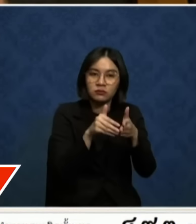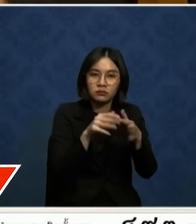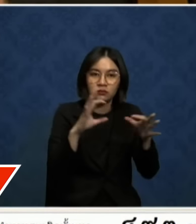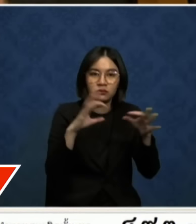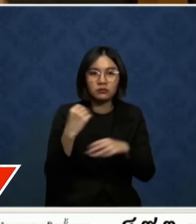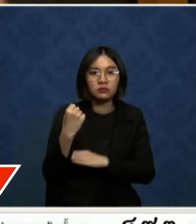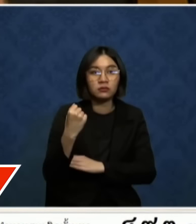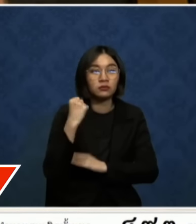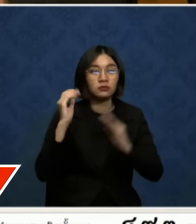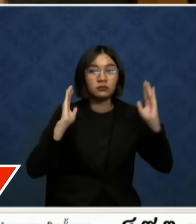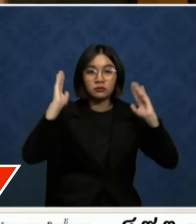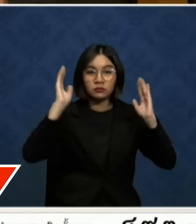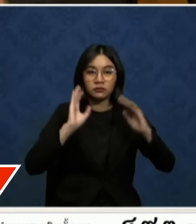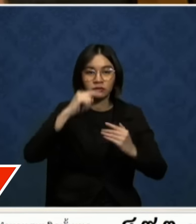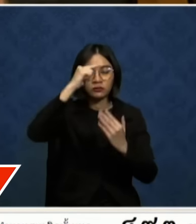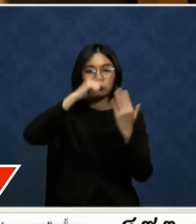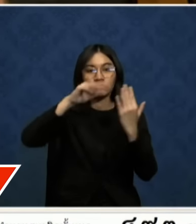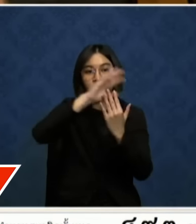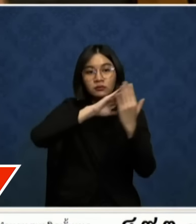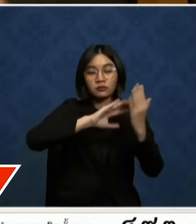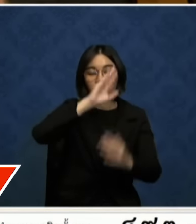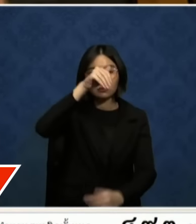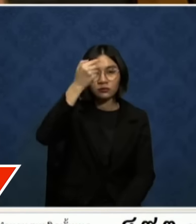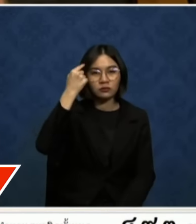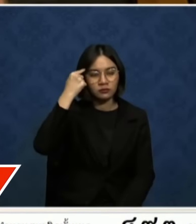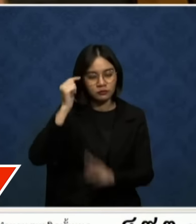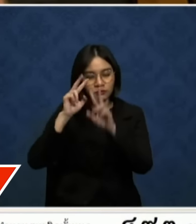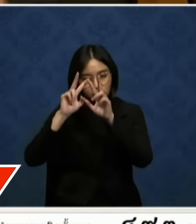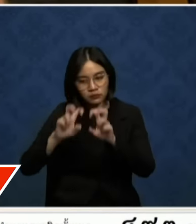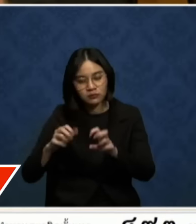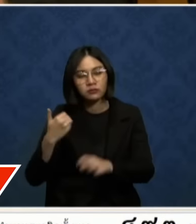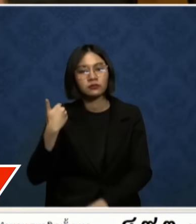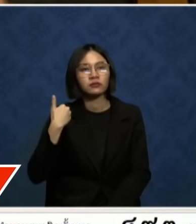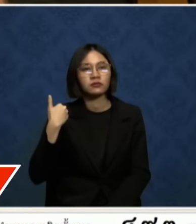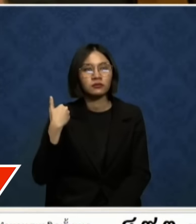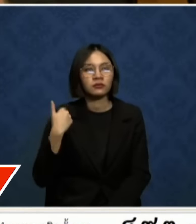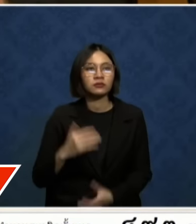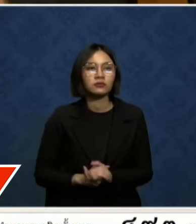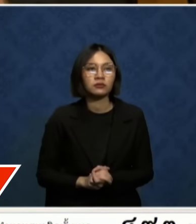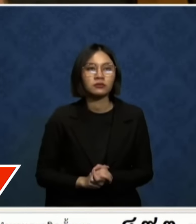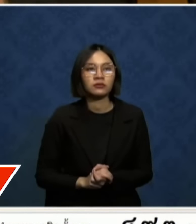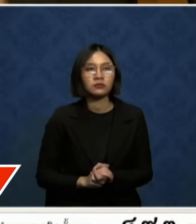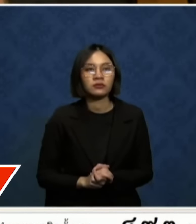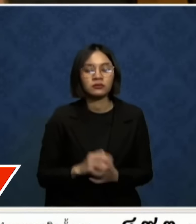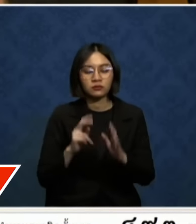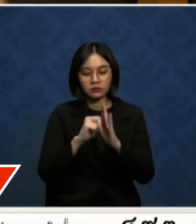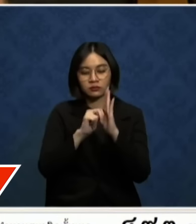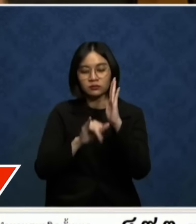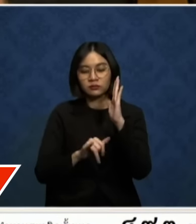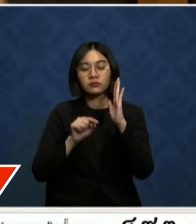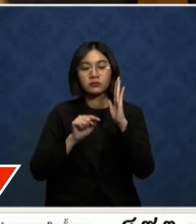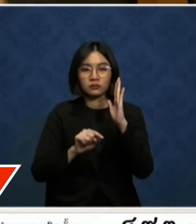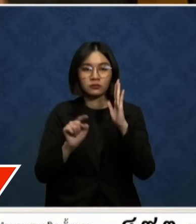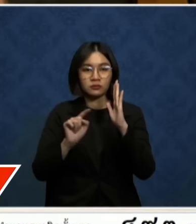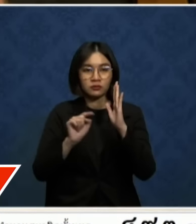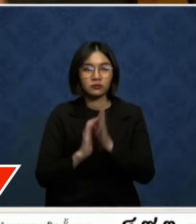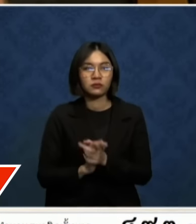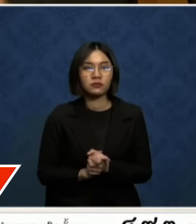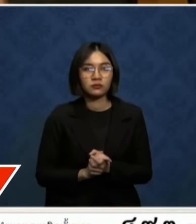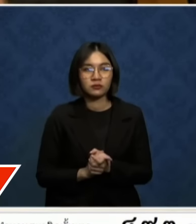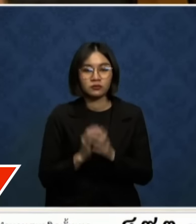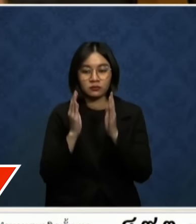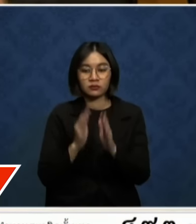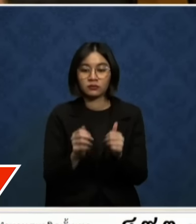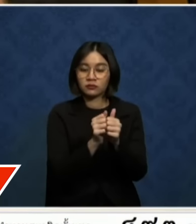จอธิปไตยที่เป็นของประเทศไทยนะครับแต่เราตระหนักดีครับว่าการที่เราใช้นโยบายในลักษณะแบบนี้มันก็ทำให้คน